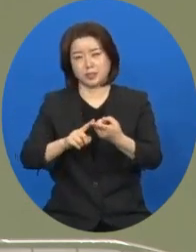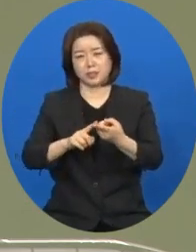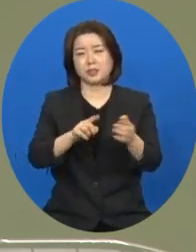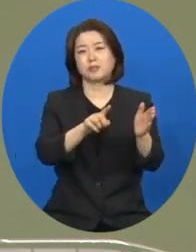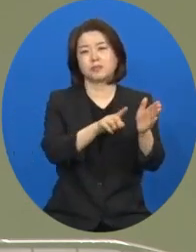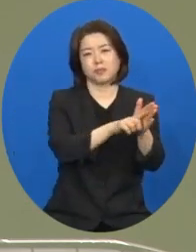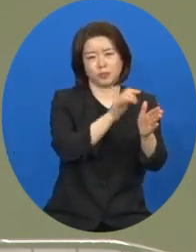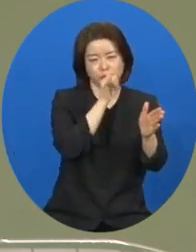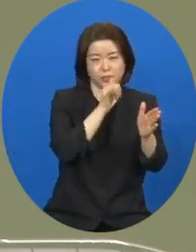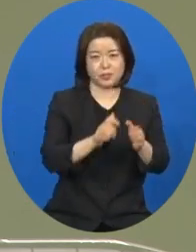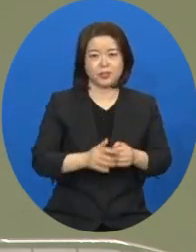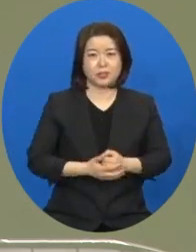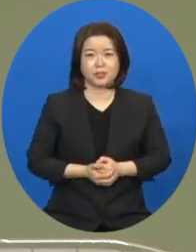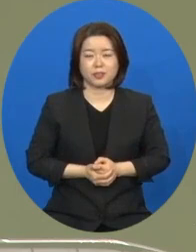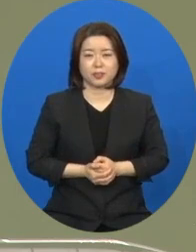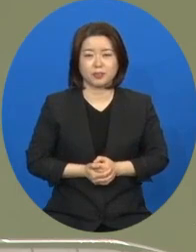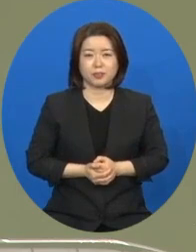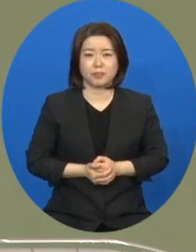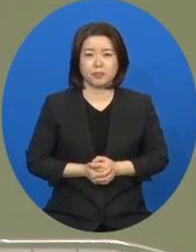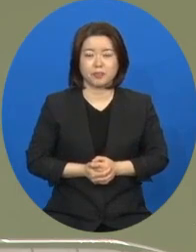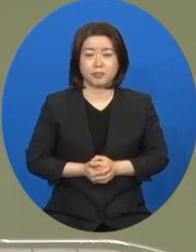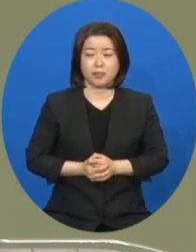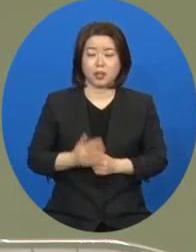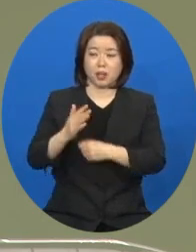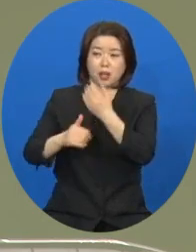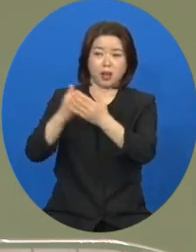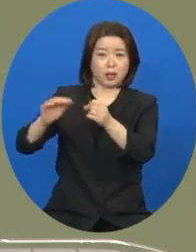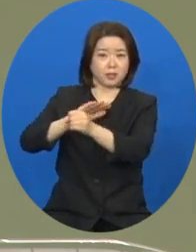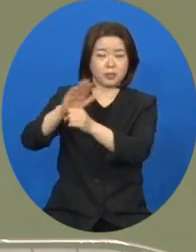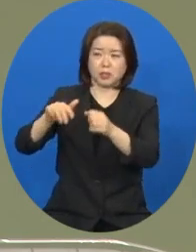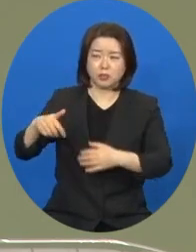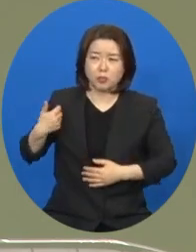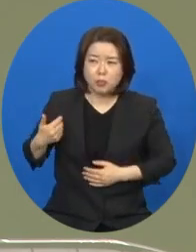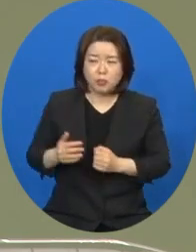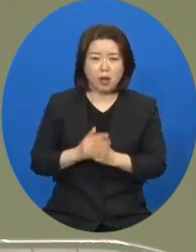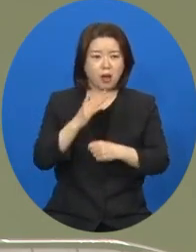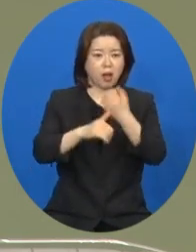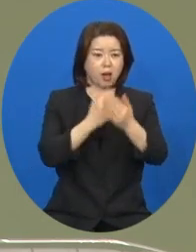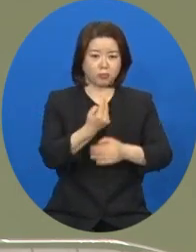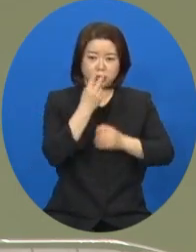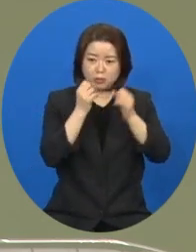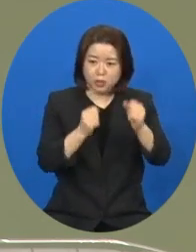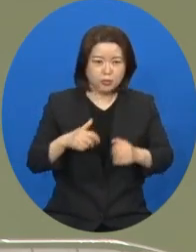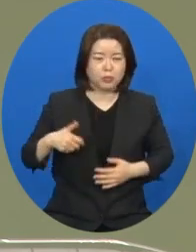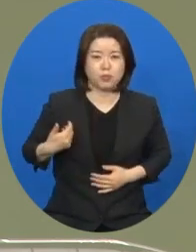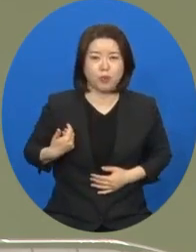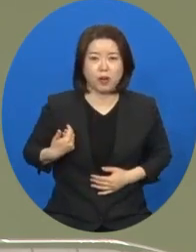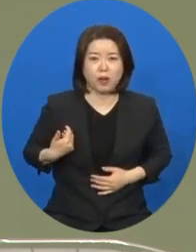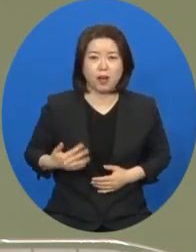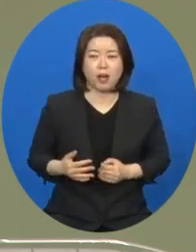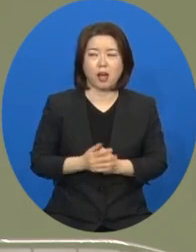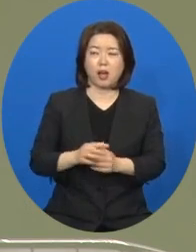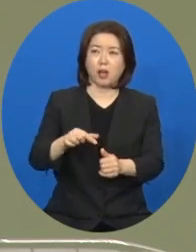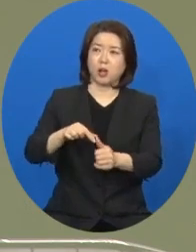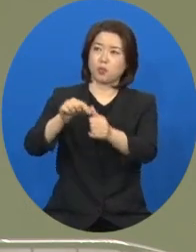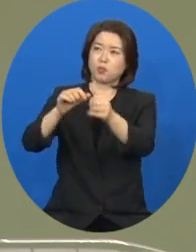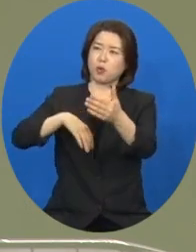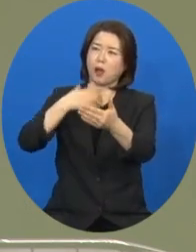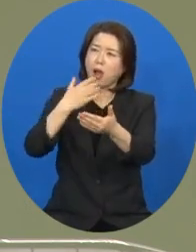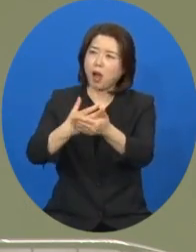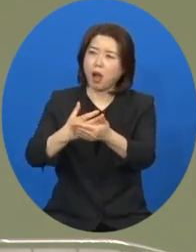거예요. 하나님의 사랑도 모르겠고 하나님의 살아계심도 모르겠고 구원의 감격이라는 것도